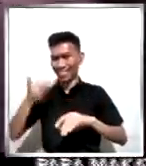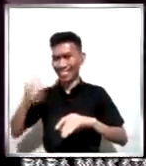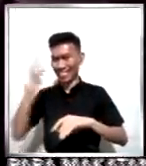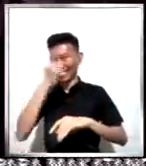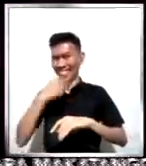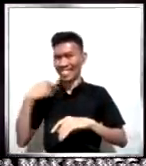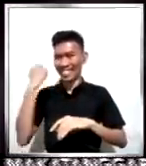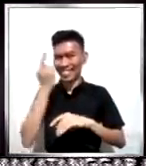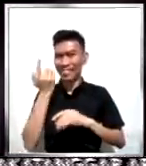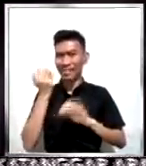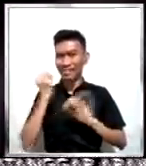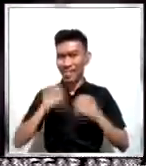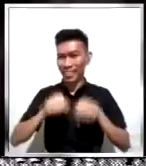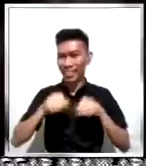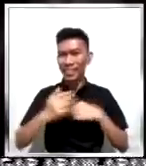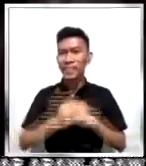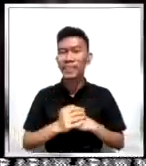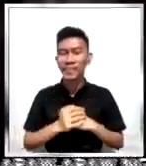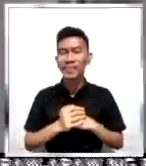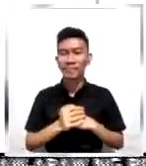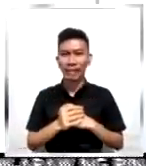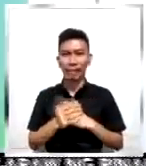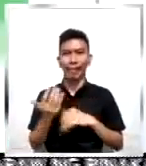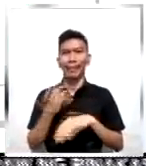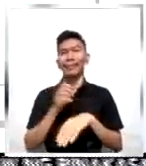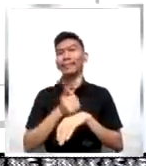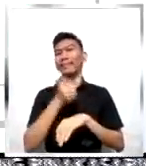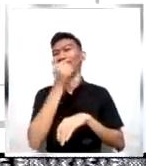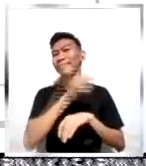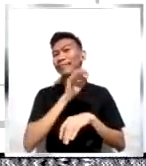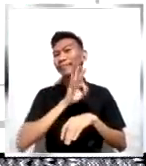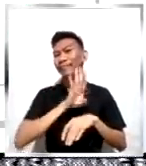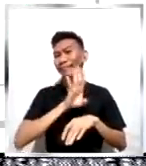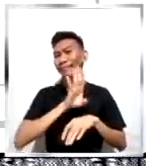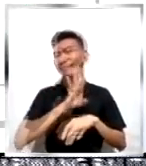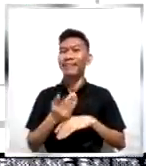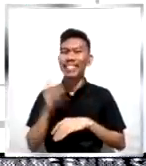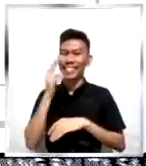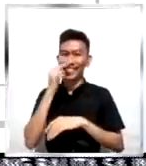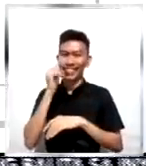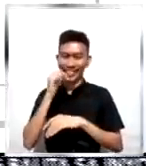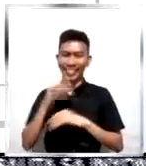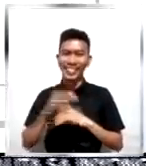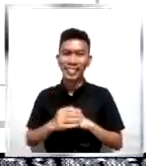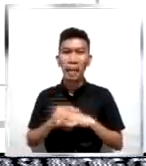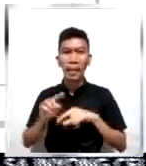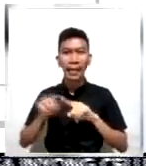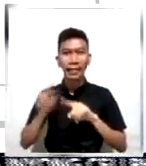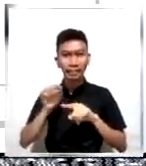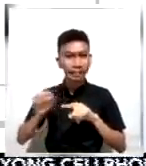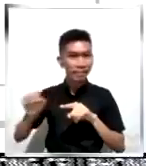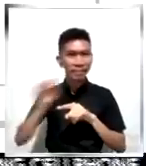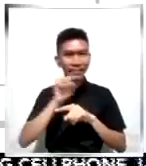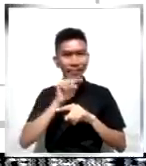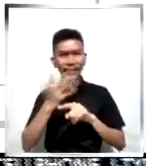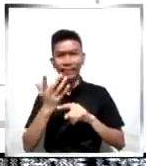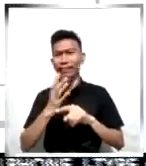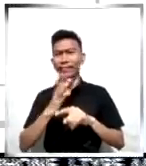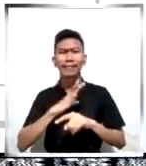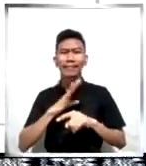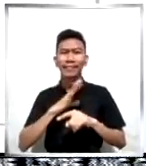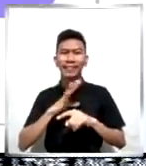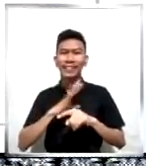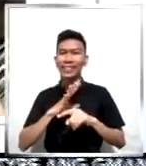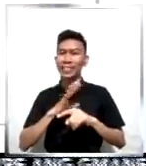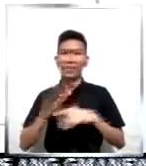diba, kasalanan pa ngayon ni FB. Pero ka-avatar, oks lang yan. Di mo man